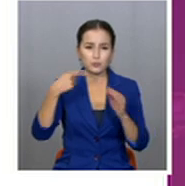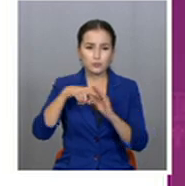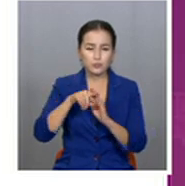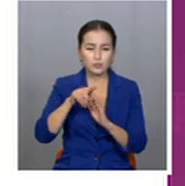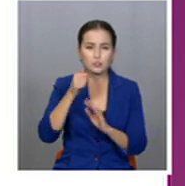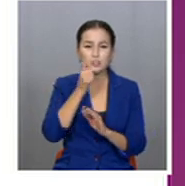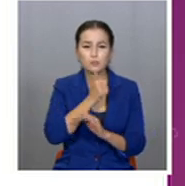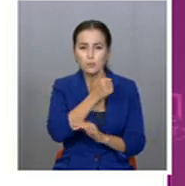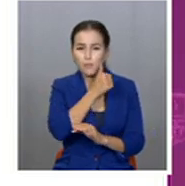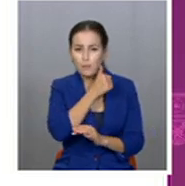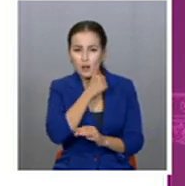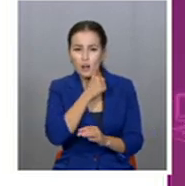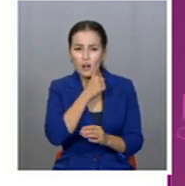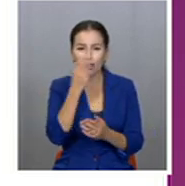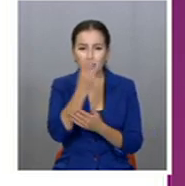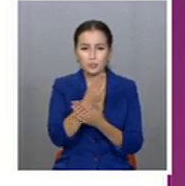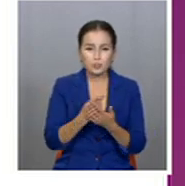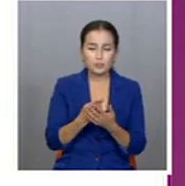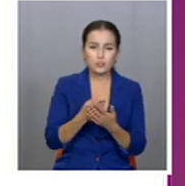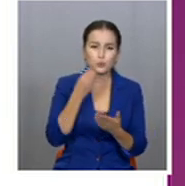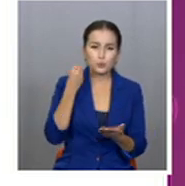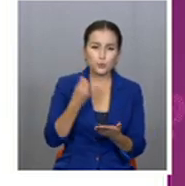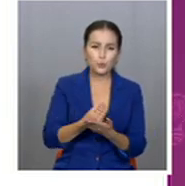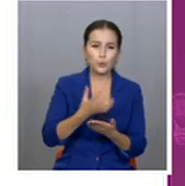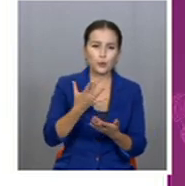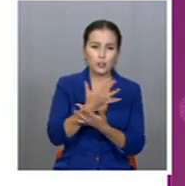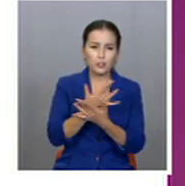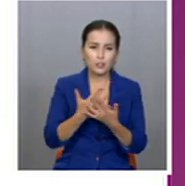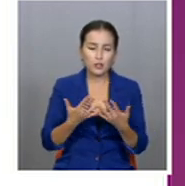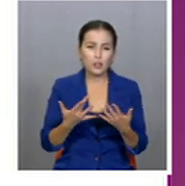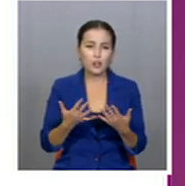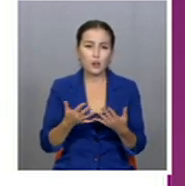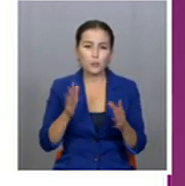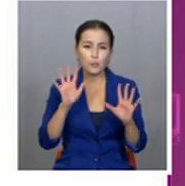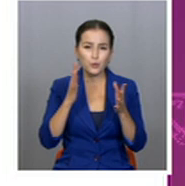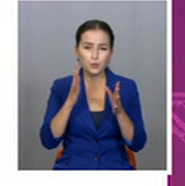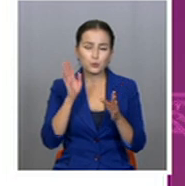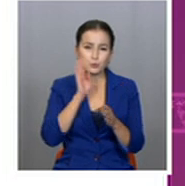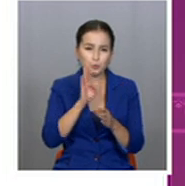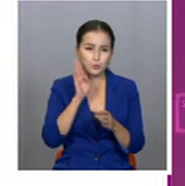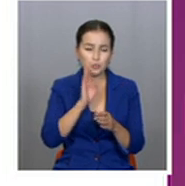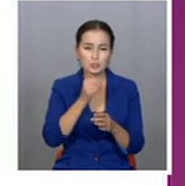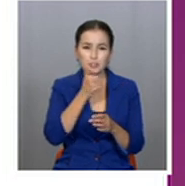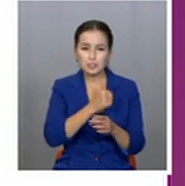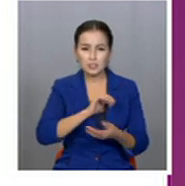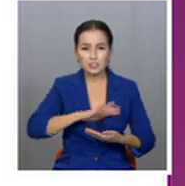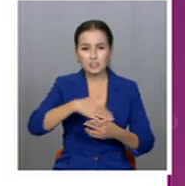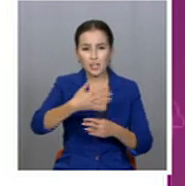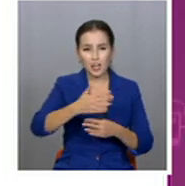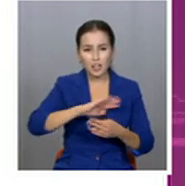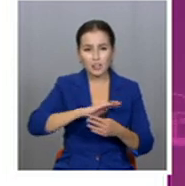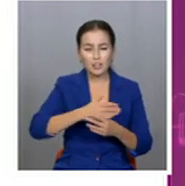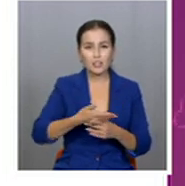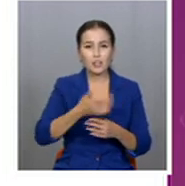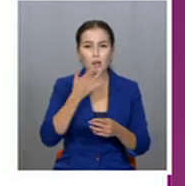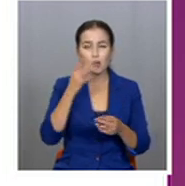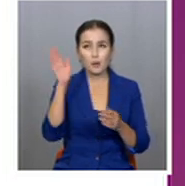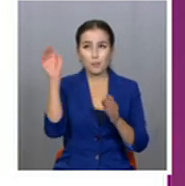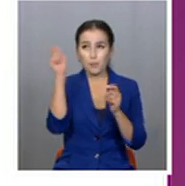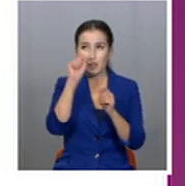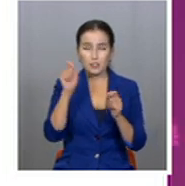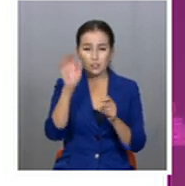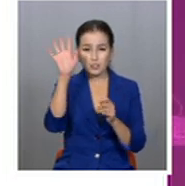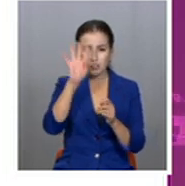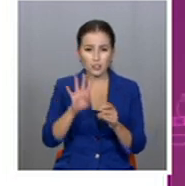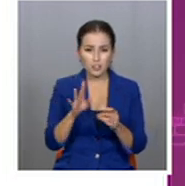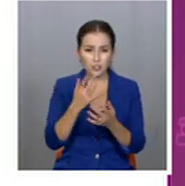бейне, қымбат жасау, мөлдір су, сыр сандық, жасыл жібек перде, пернелі асылсым,